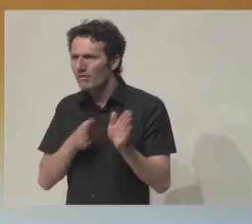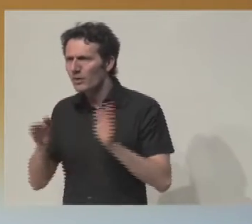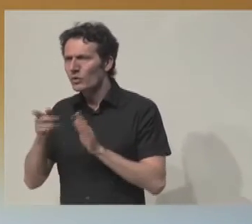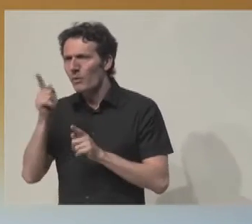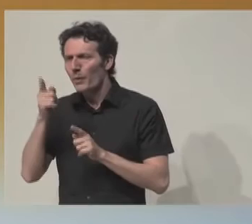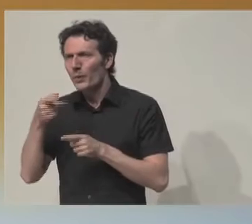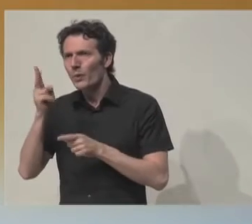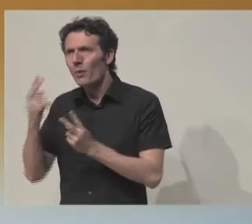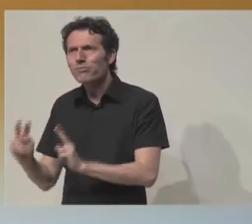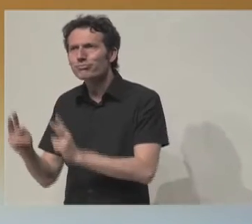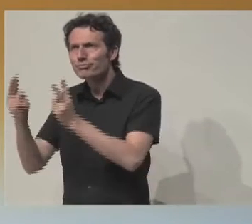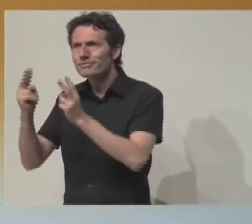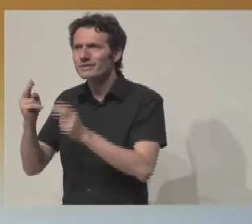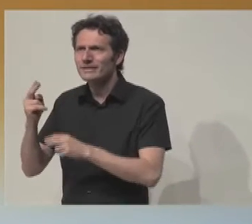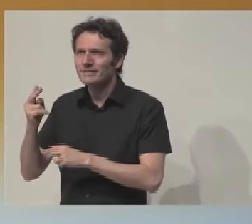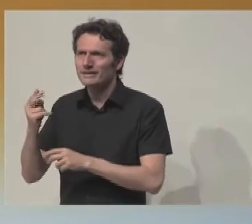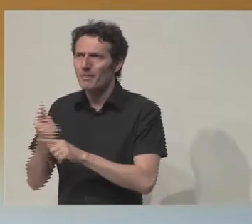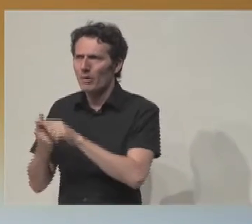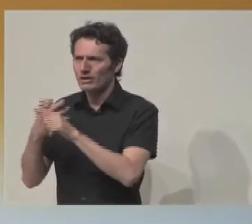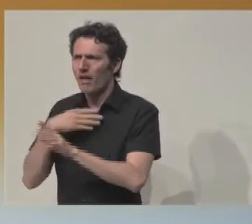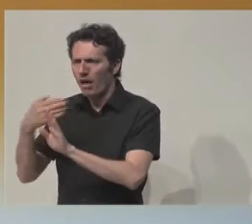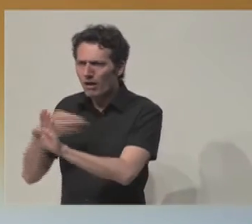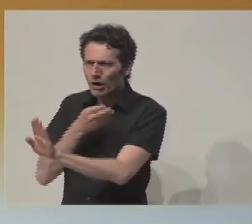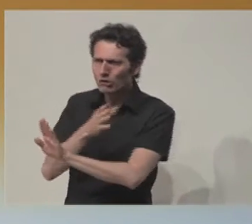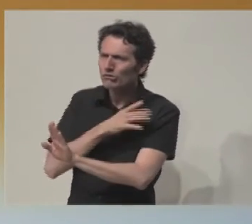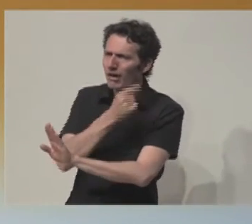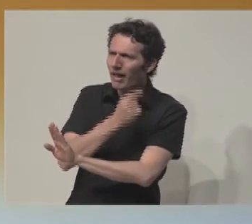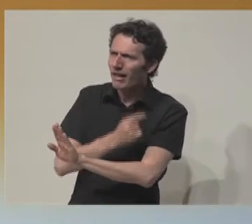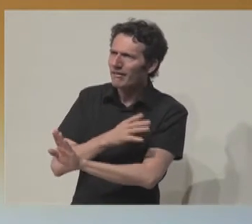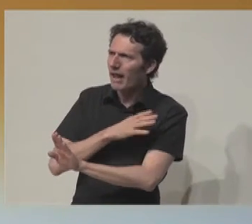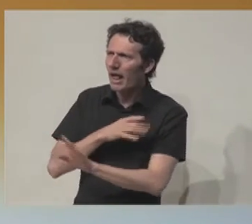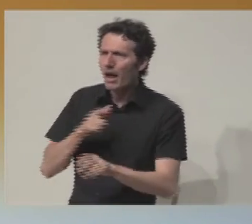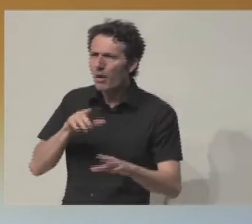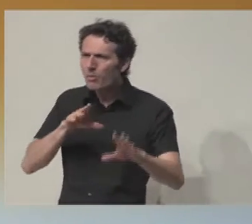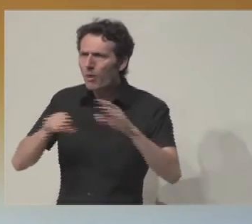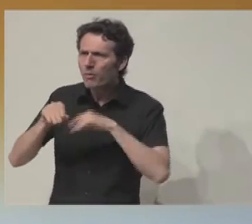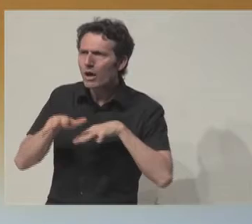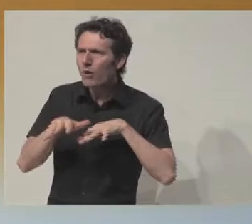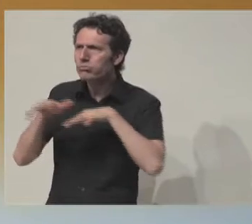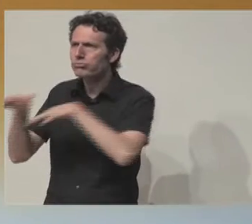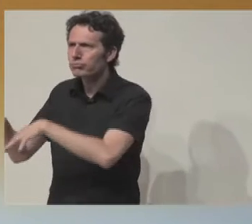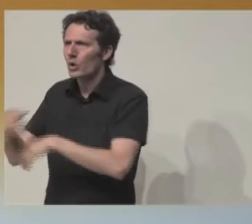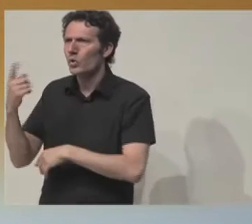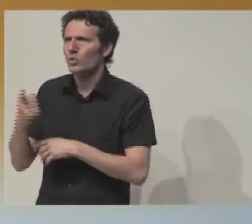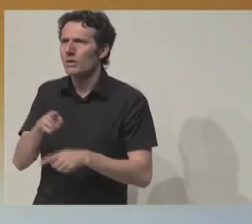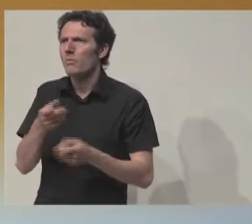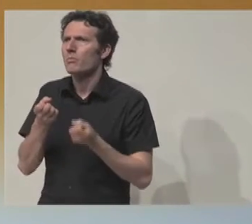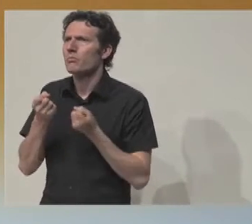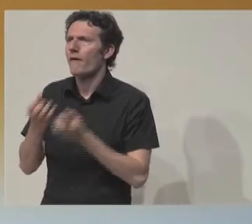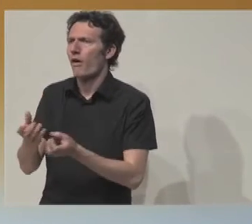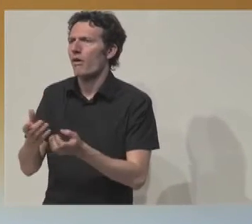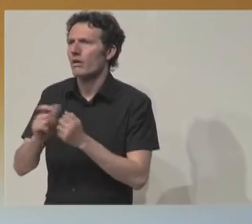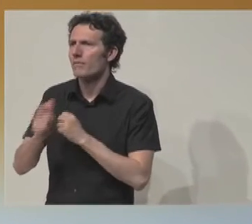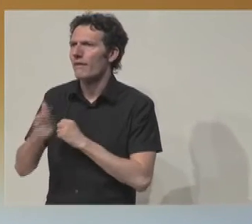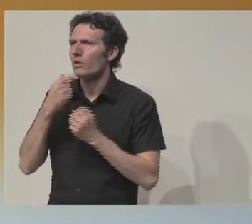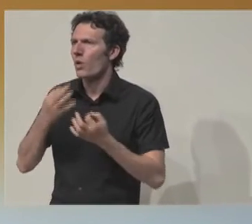lorgnette je sais très bien que chaque fois qu'il y à des déplacements de population chaque fois ça provoque s'ils sont